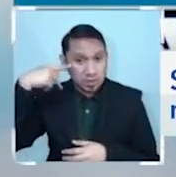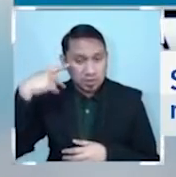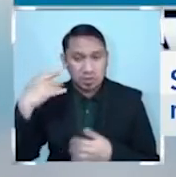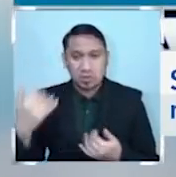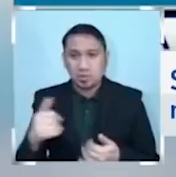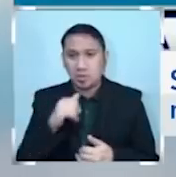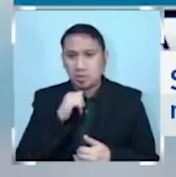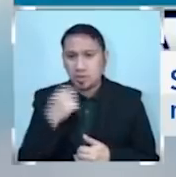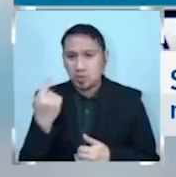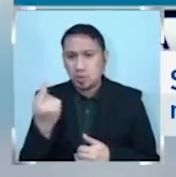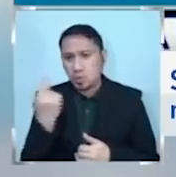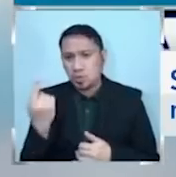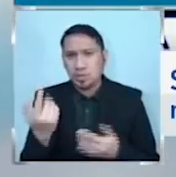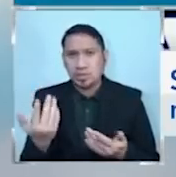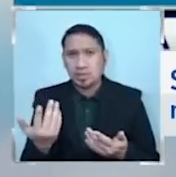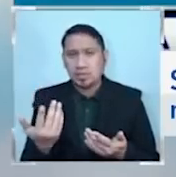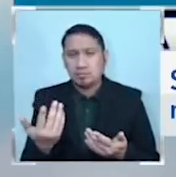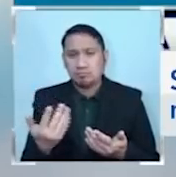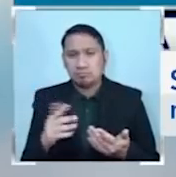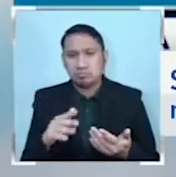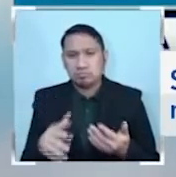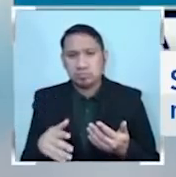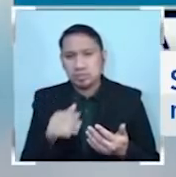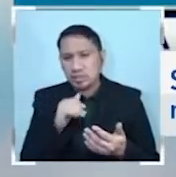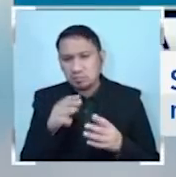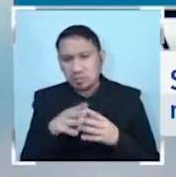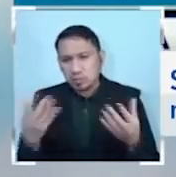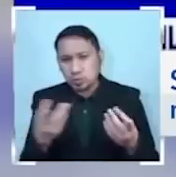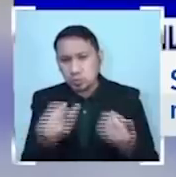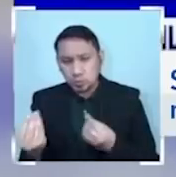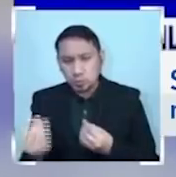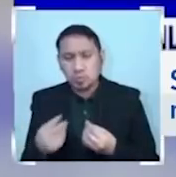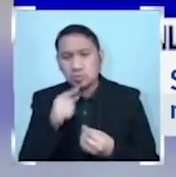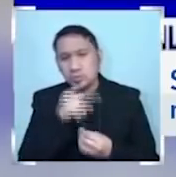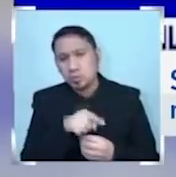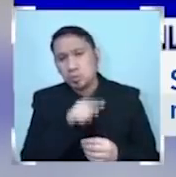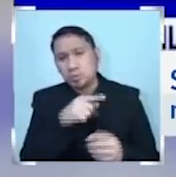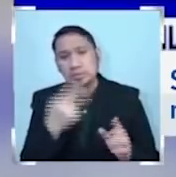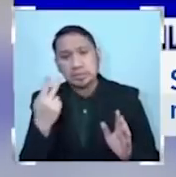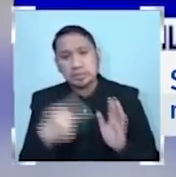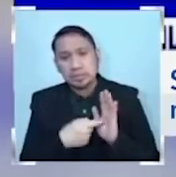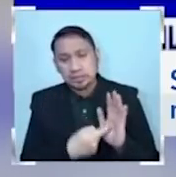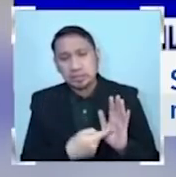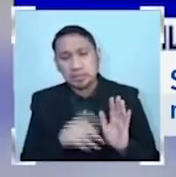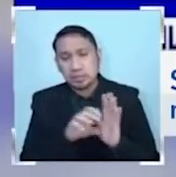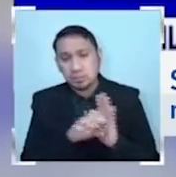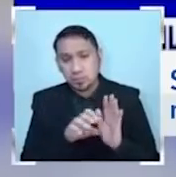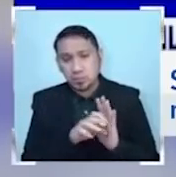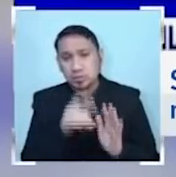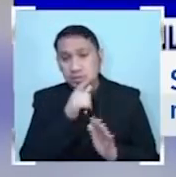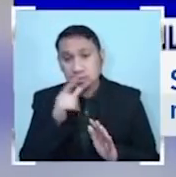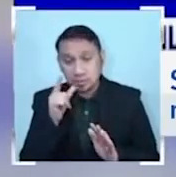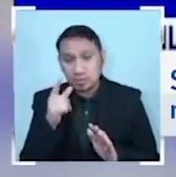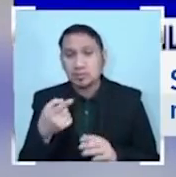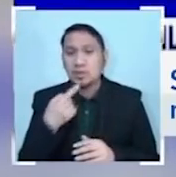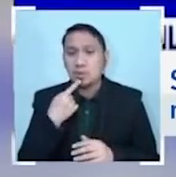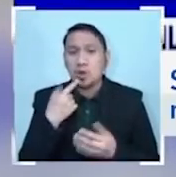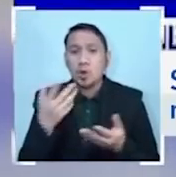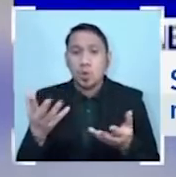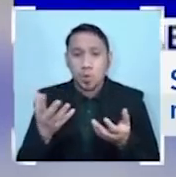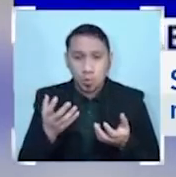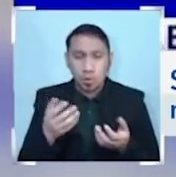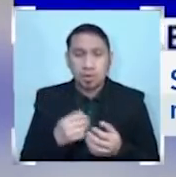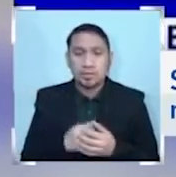Presidente at inihalimbawa ang mga nagagawa ngayon ni Robredo. Sa politika naman, nais si Pangilinan na hindi maging ganun